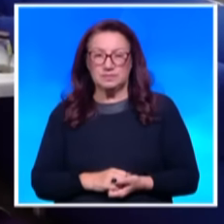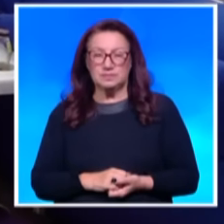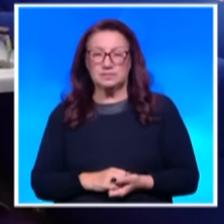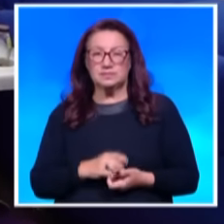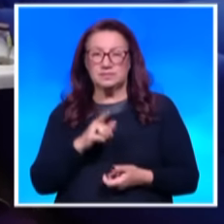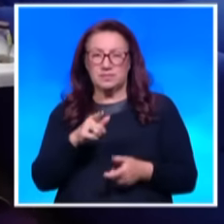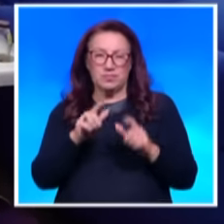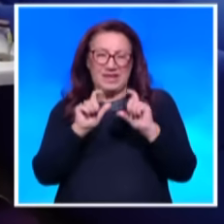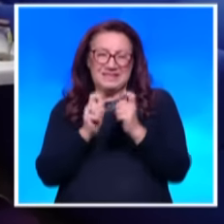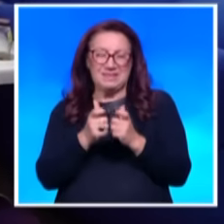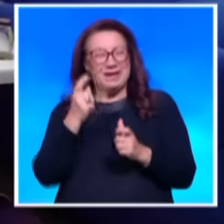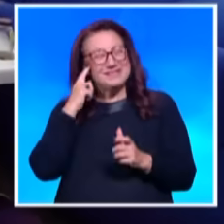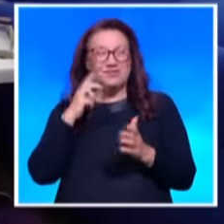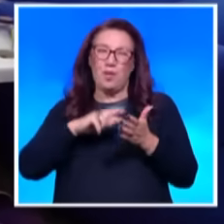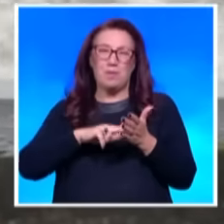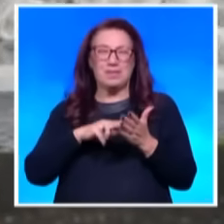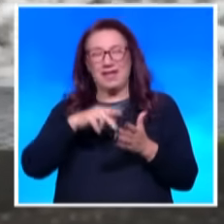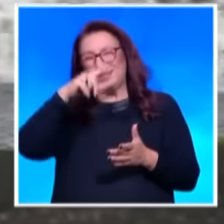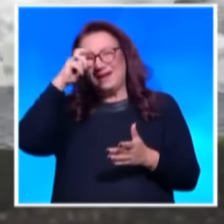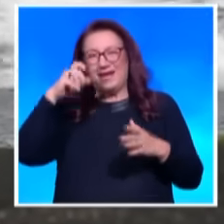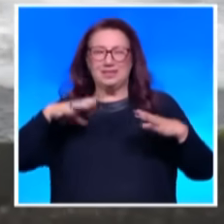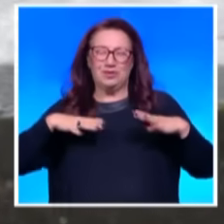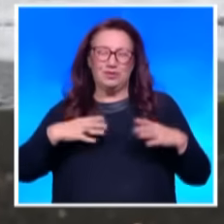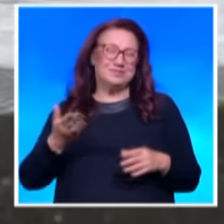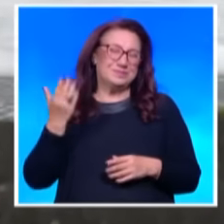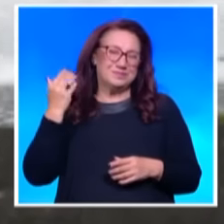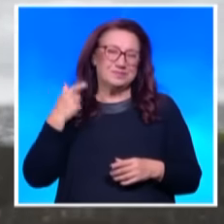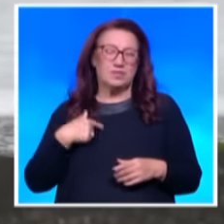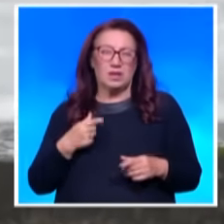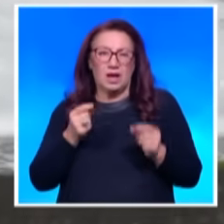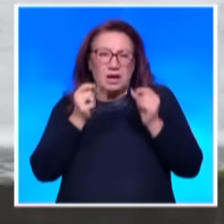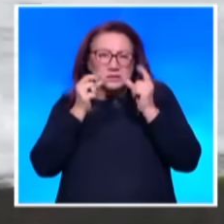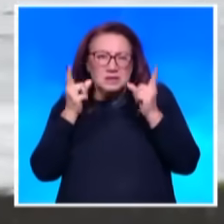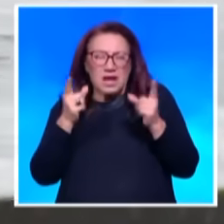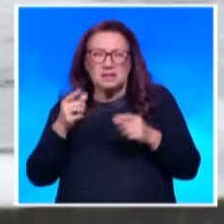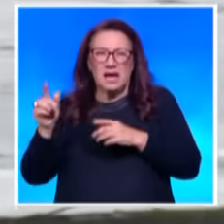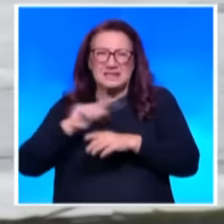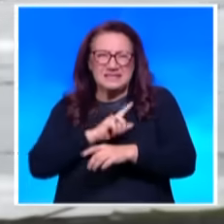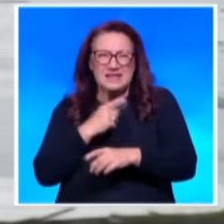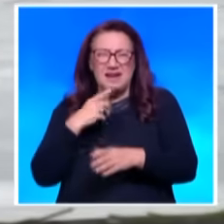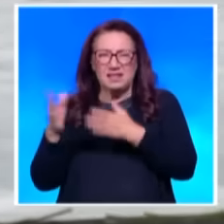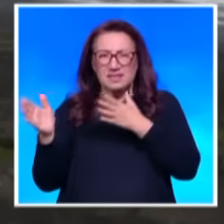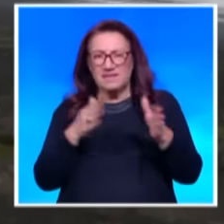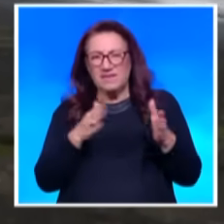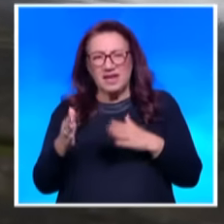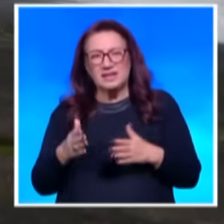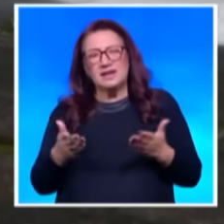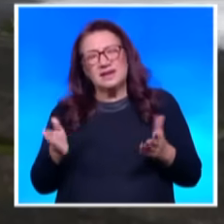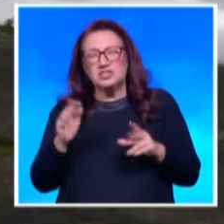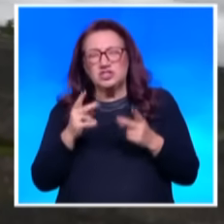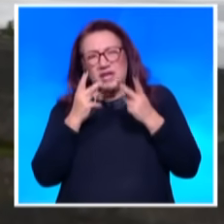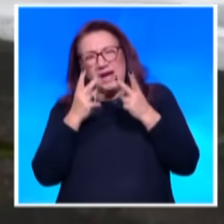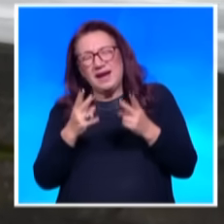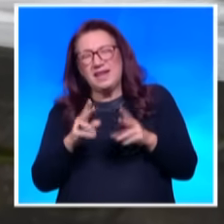Семейството Нозлиеви са планирали лятната си почивка от месеци. Заради изненадващия силен вятър, обаче казват, че ще се радват на морето само